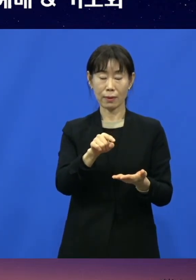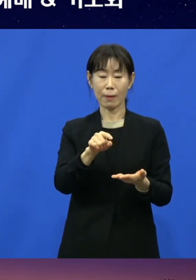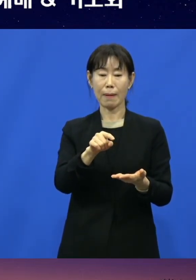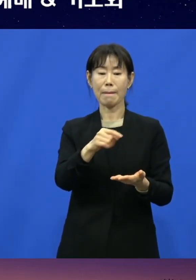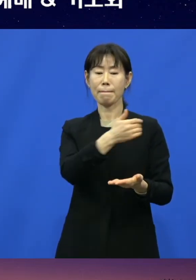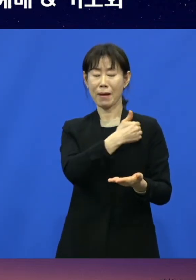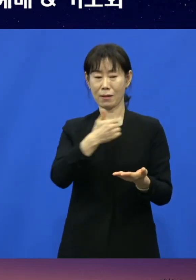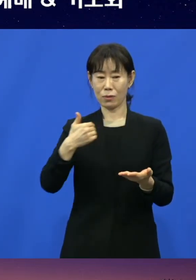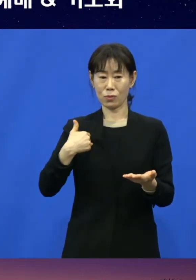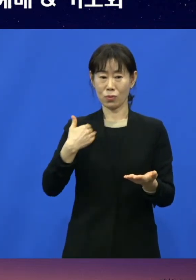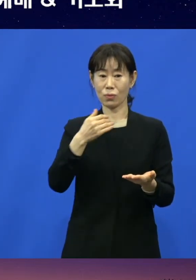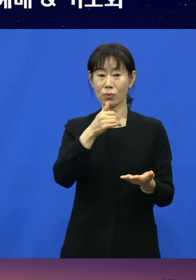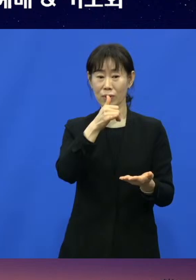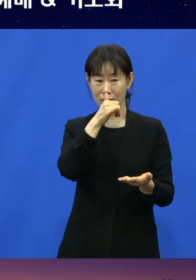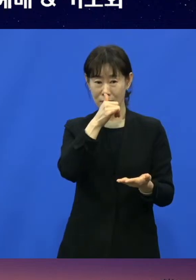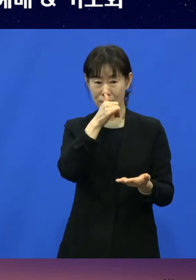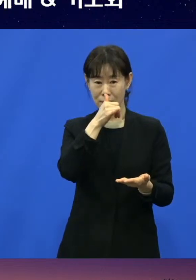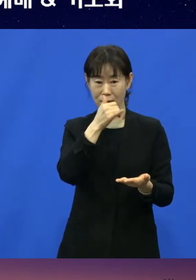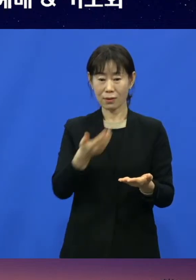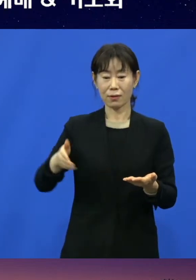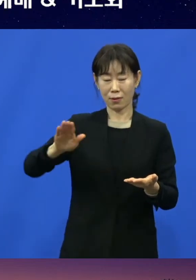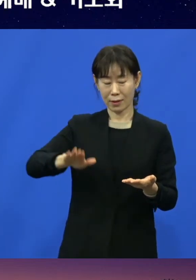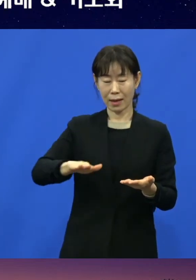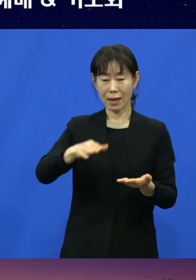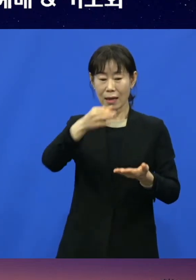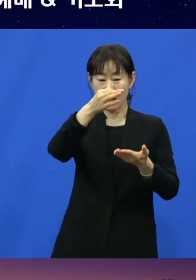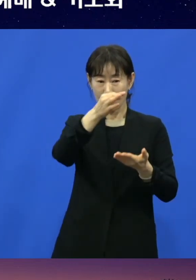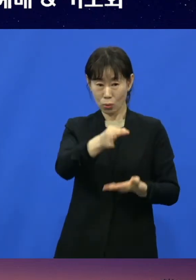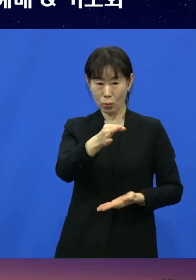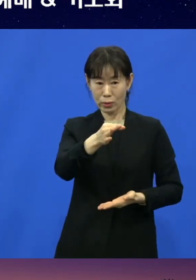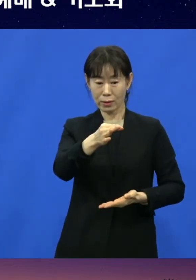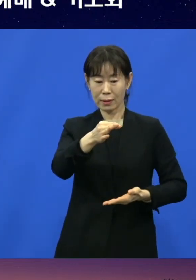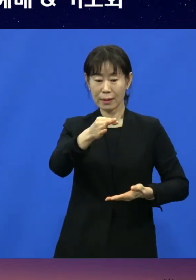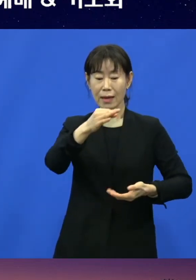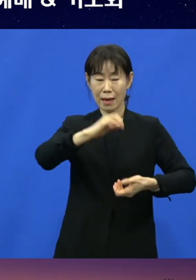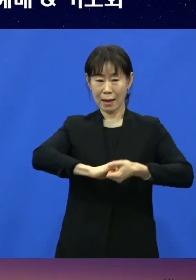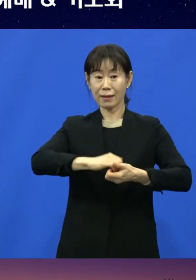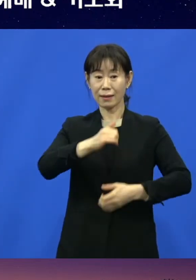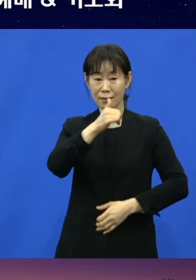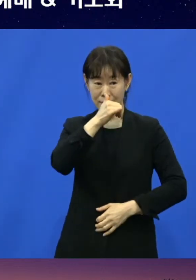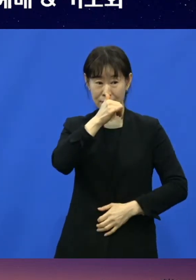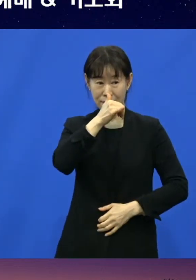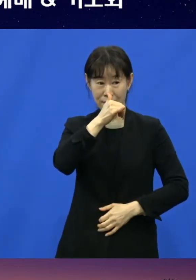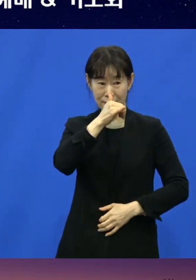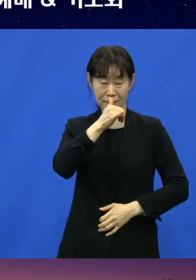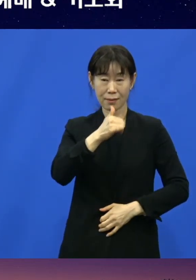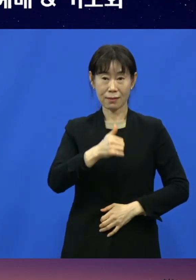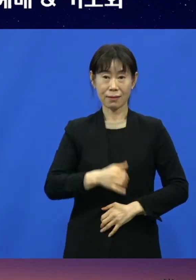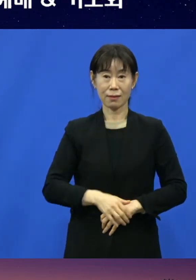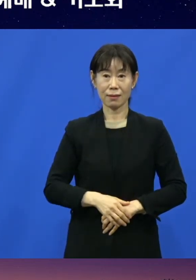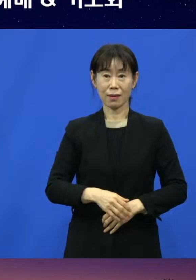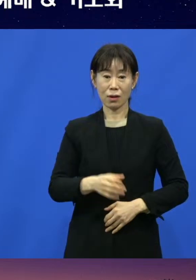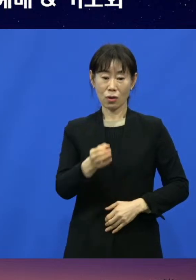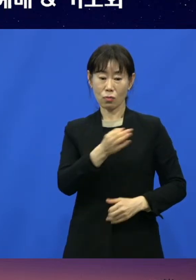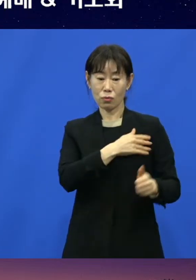만족의 한계를 지금 보여주고 있는 것입니다. 그런 많은 재산을 가지고 있지만 무엇인가를 찾고 있어요.